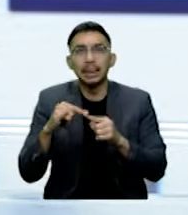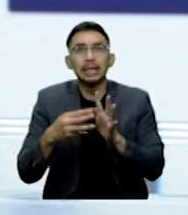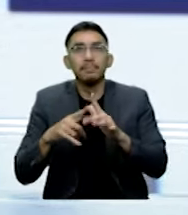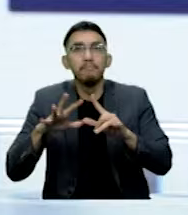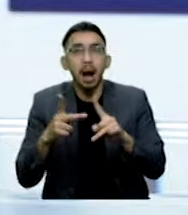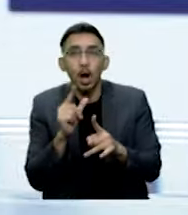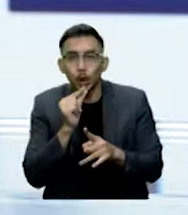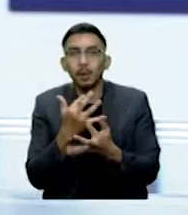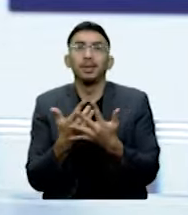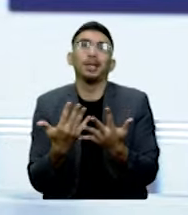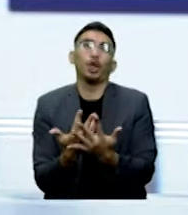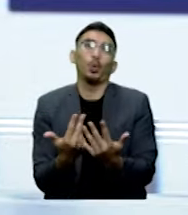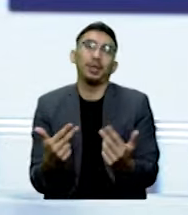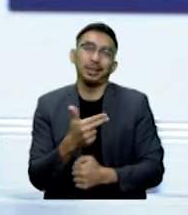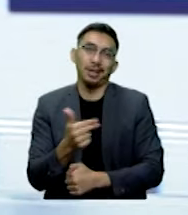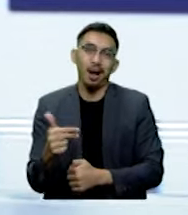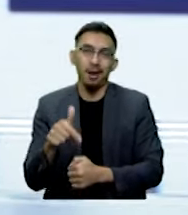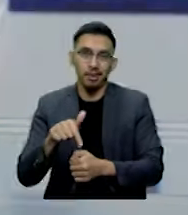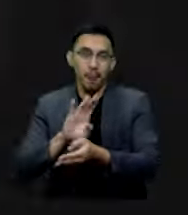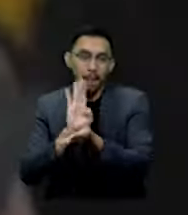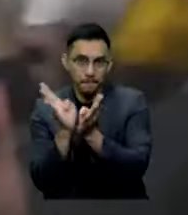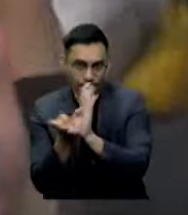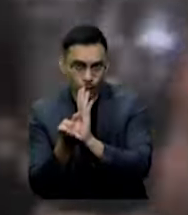Indonesia, khususnya masyarakat Kepulauan Bangka Belitung.